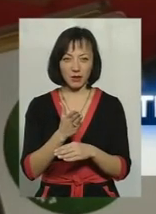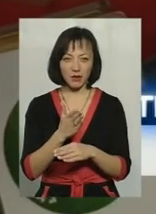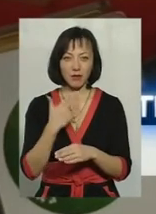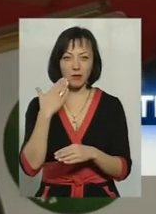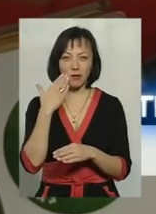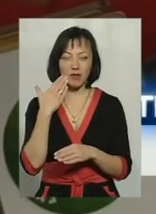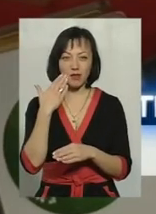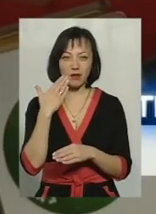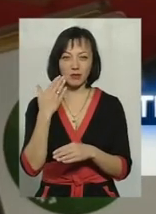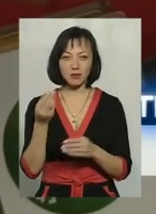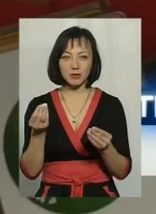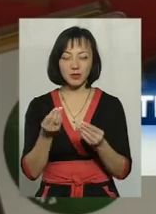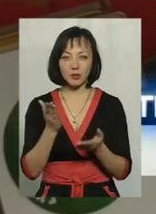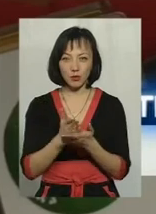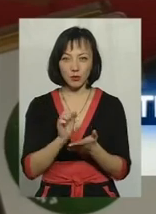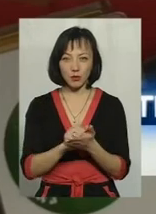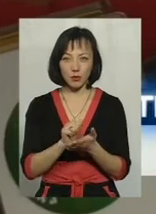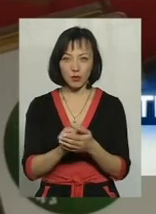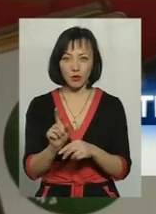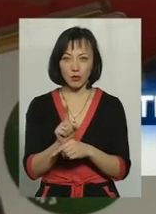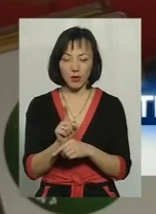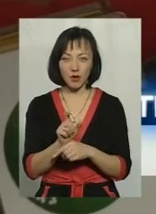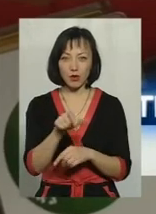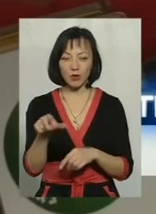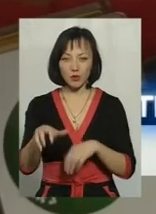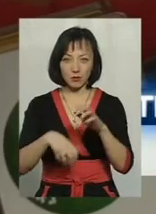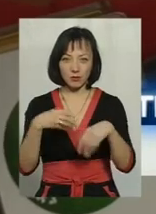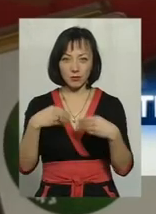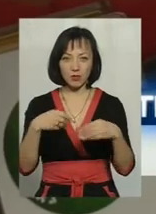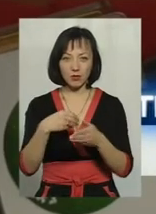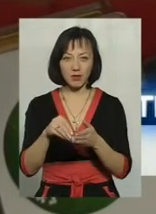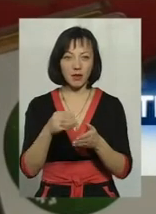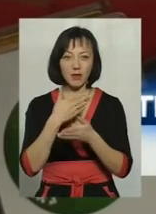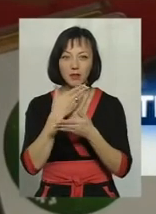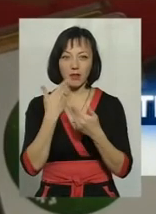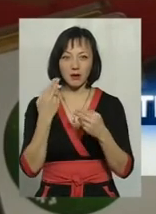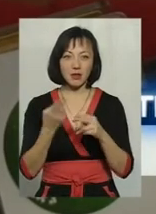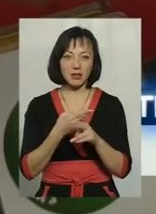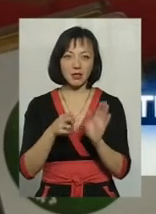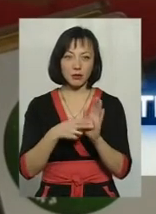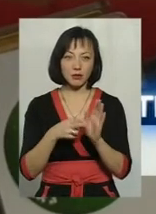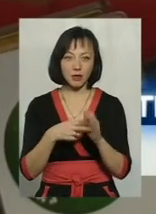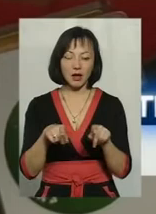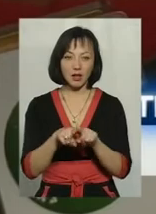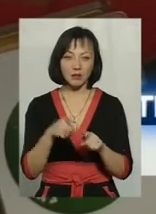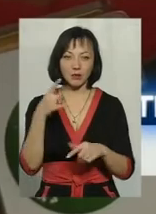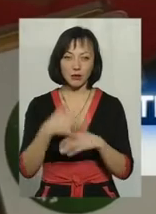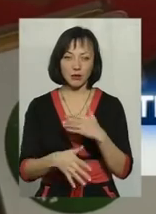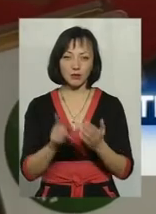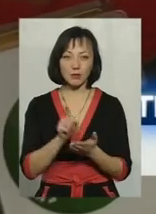Молдавська пшенична. Якісь документи є, ну, що вона нормальна? Чи люди немає, беруть? Немає. Вона з батарцеза, тому така ціна, ви маєте розуміти.